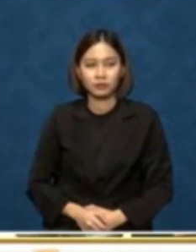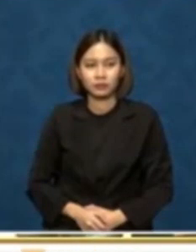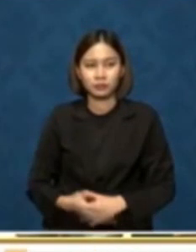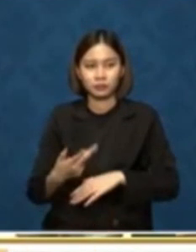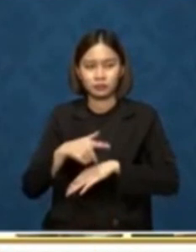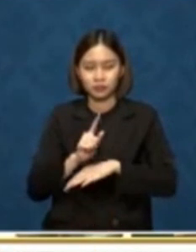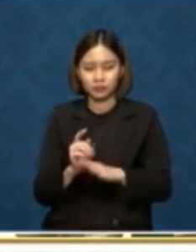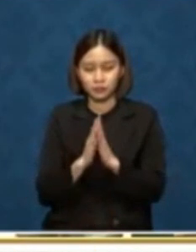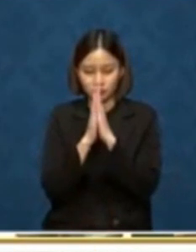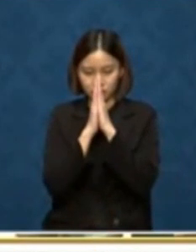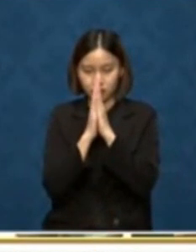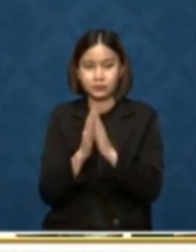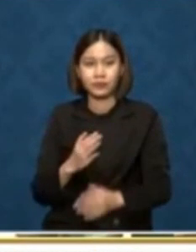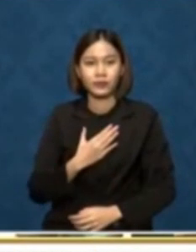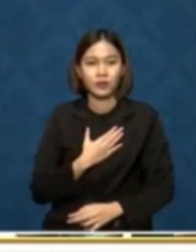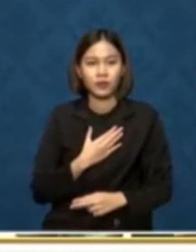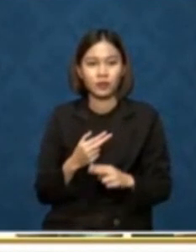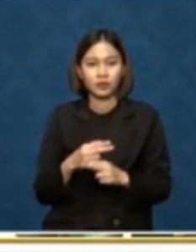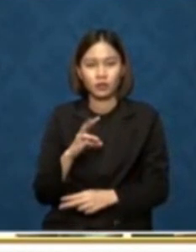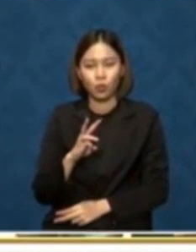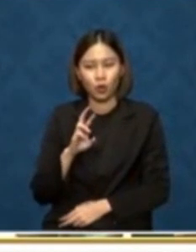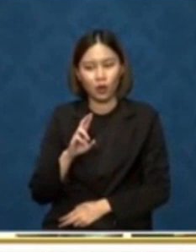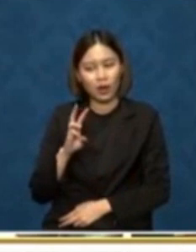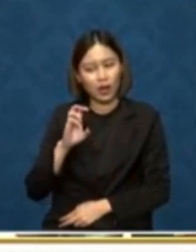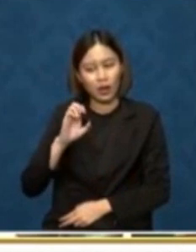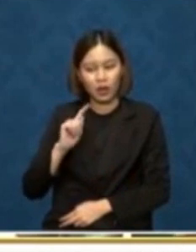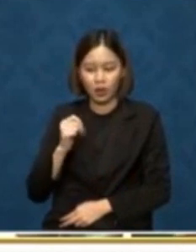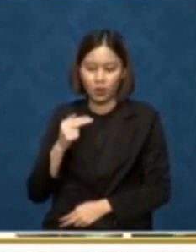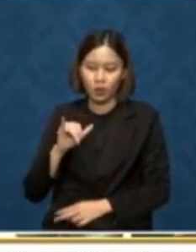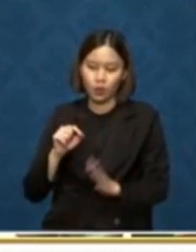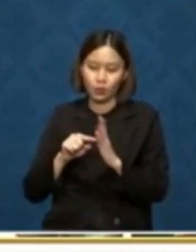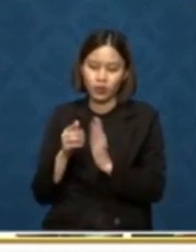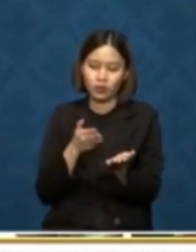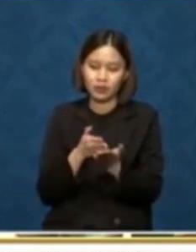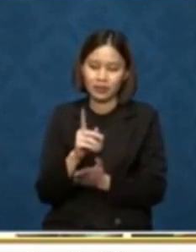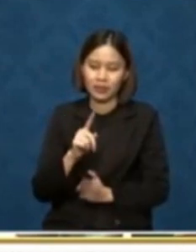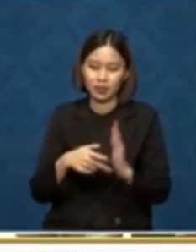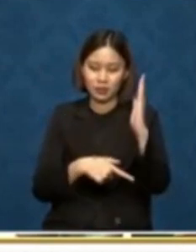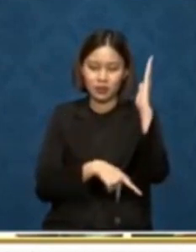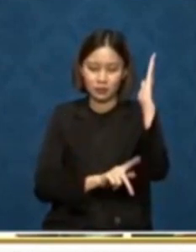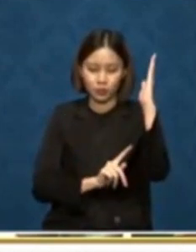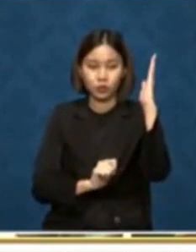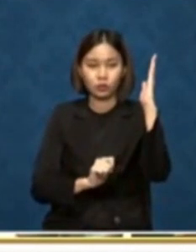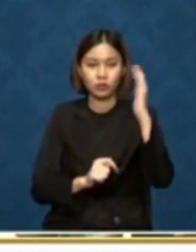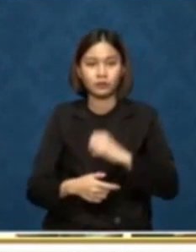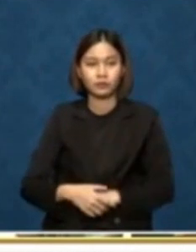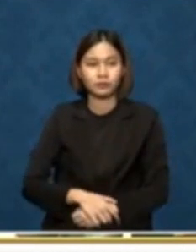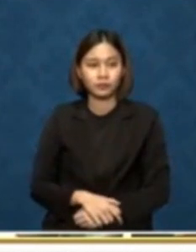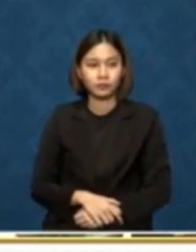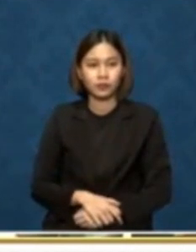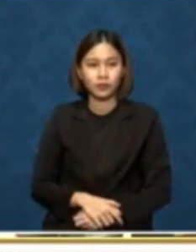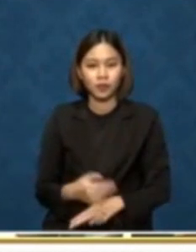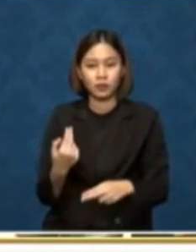ท่านประธานที่เคารพผมอาจารย์รวิทมารูเขต 1ปัตตานีประชาชาติครับ